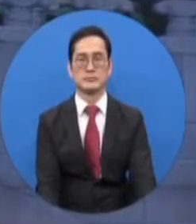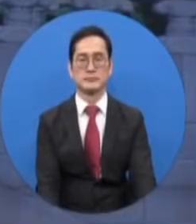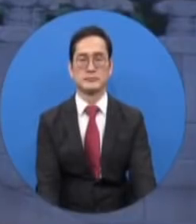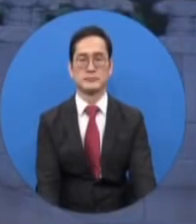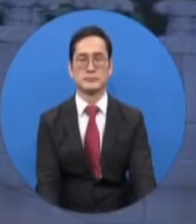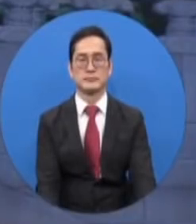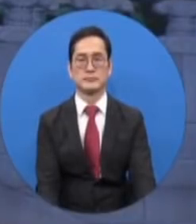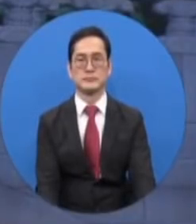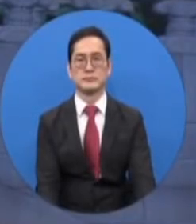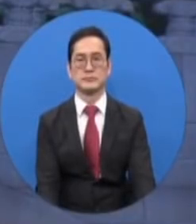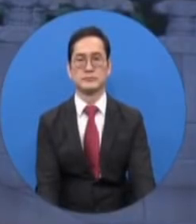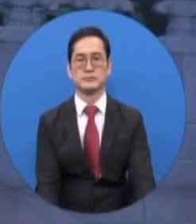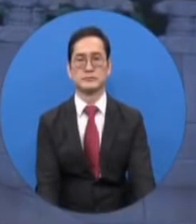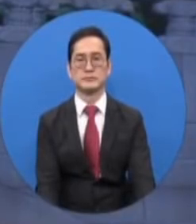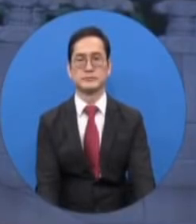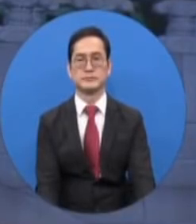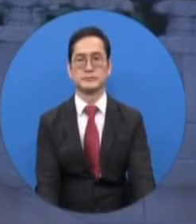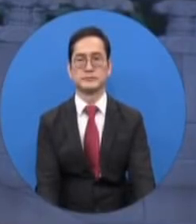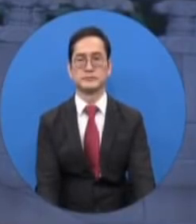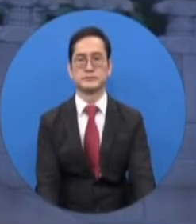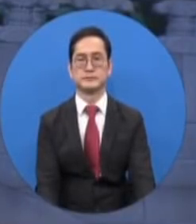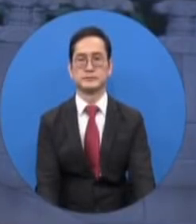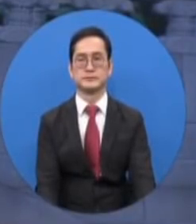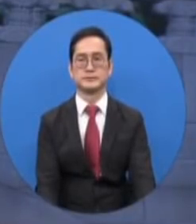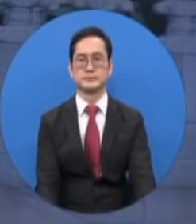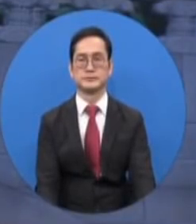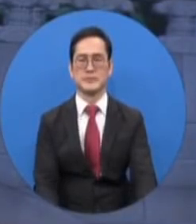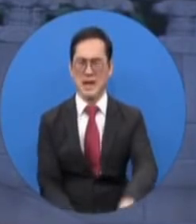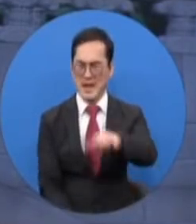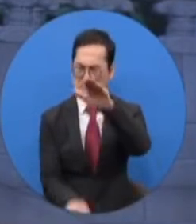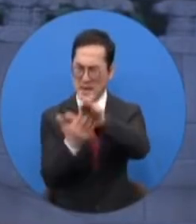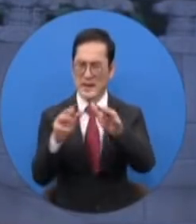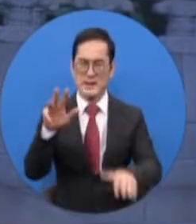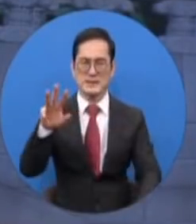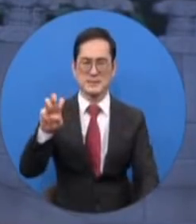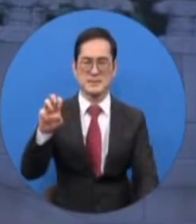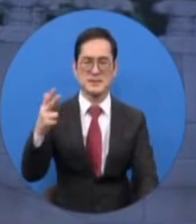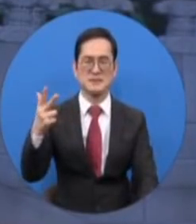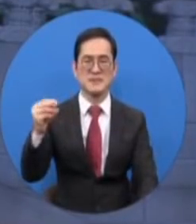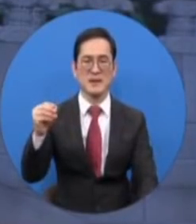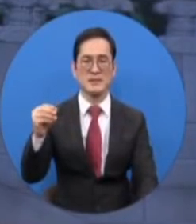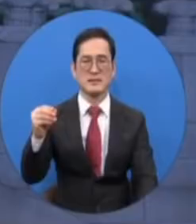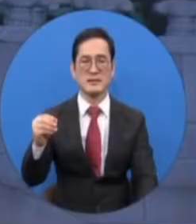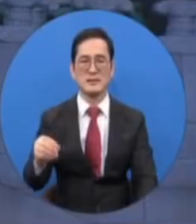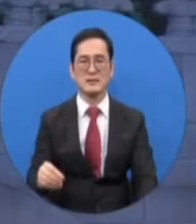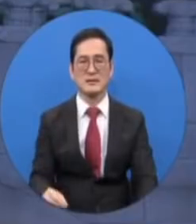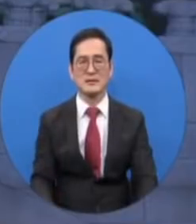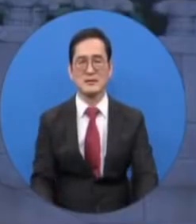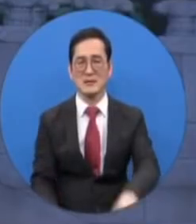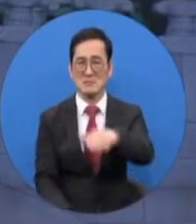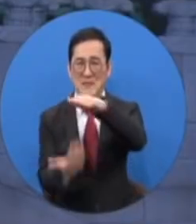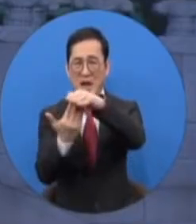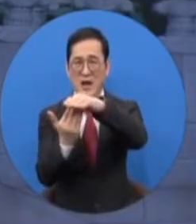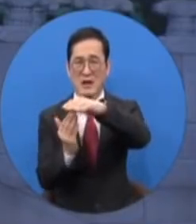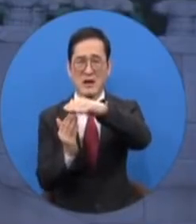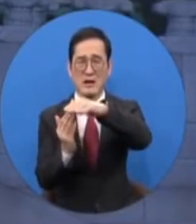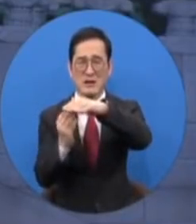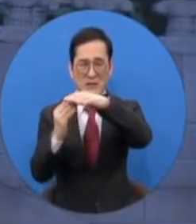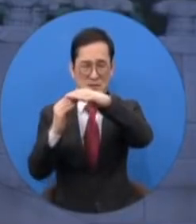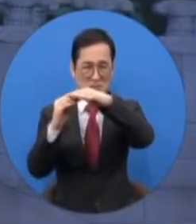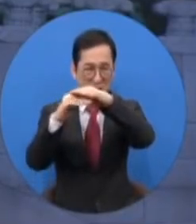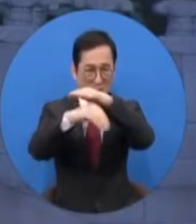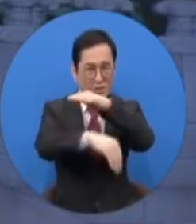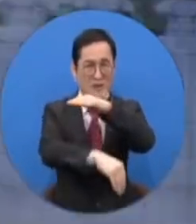32만 명이 정점이고 더 나오면 37만 명까지로 예측됐다라는 건데 오늘 몇 명 나오는지 다시 한번 보도해드리겠습니다.